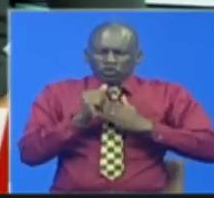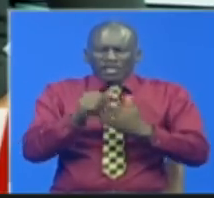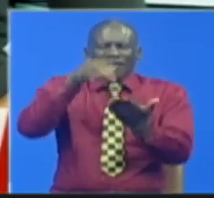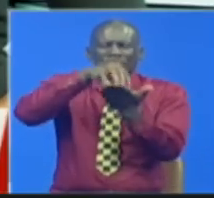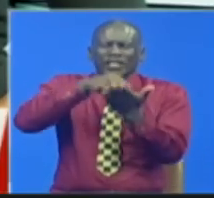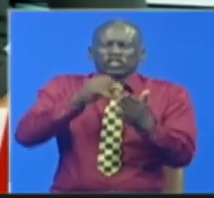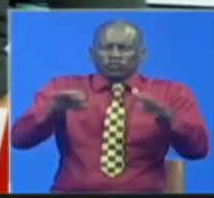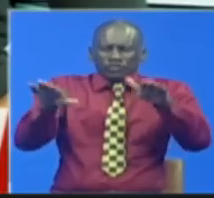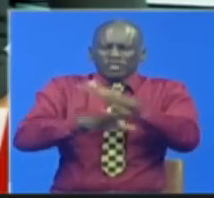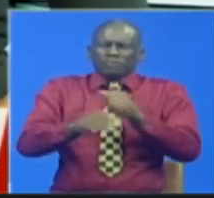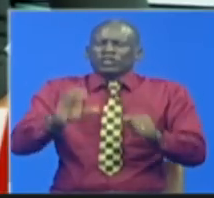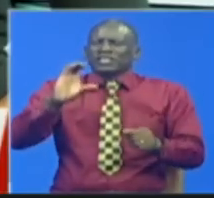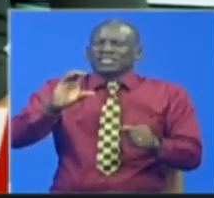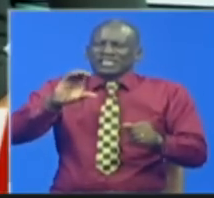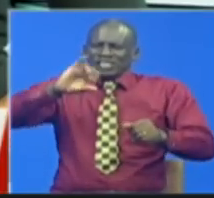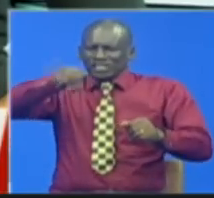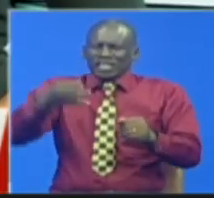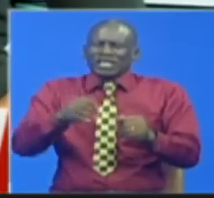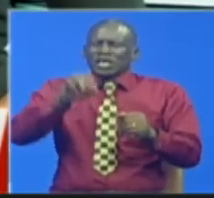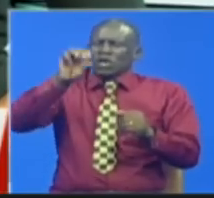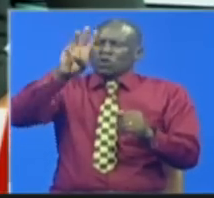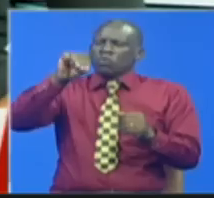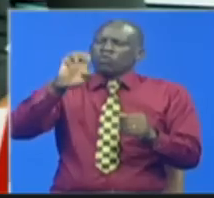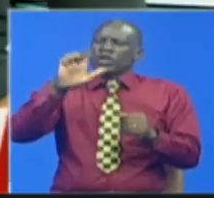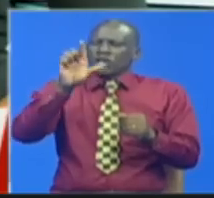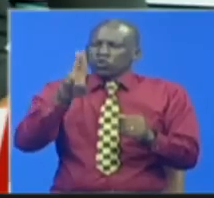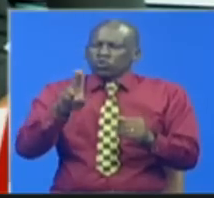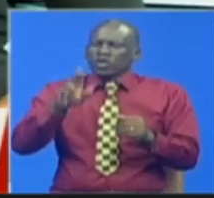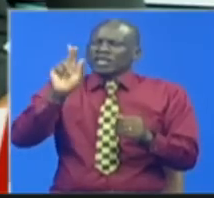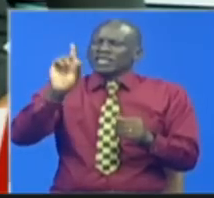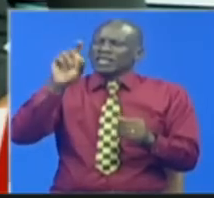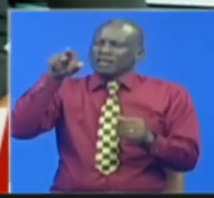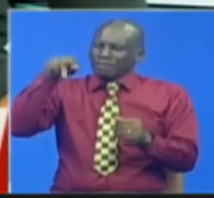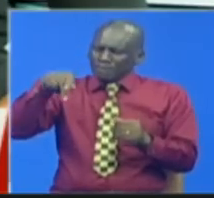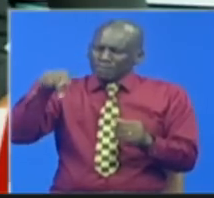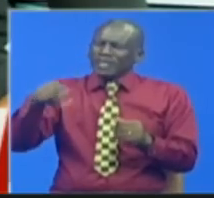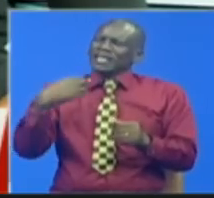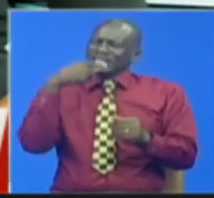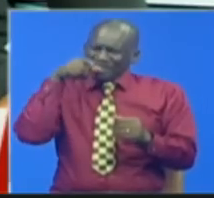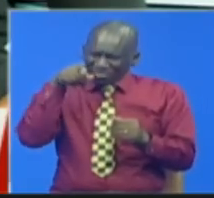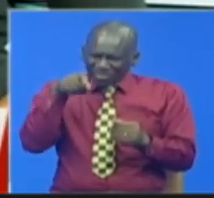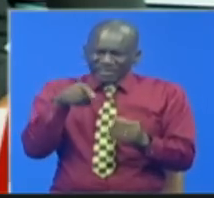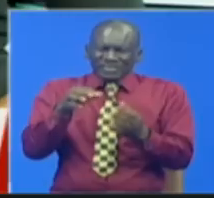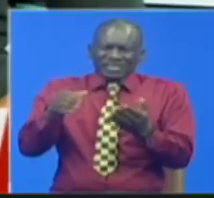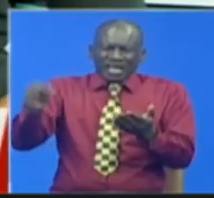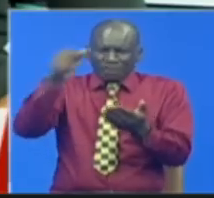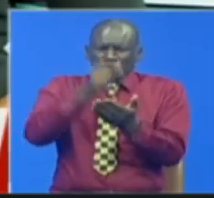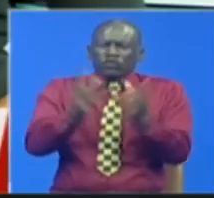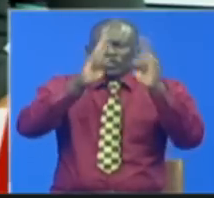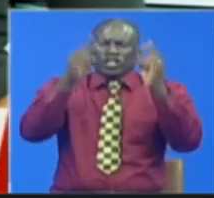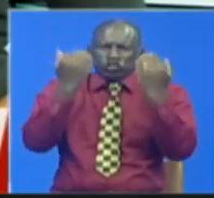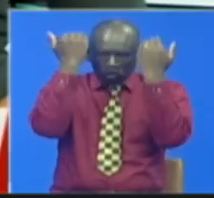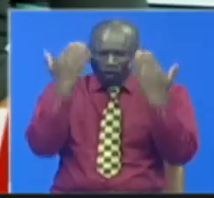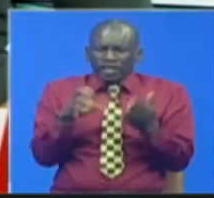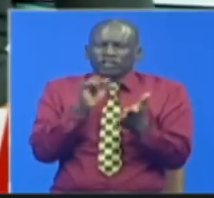dhidi ya naibu jaji mkuu Philomena Mwilu. Noordin Hajji amesema uteuzi huo umefanywa ili kudumisha hali ya kutoegemea upande wowote